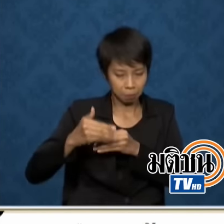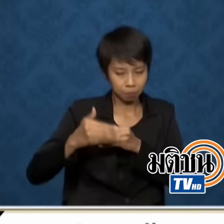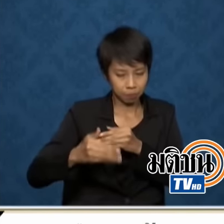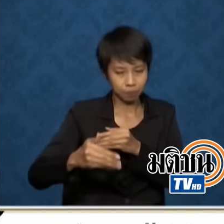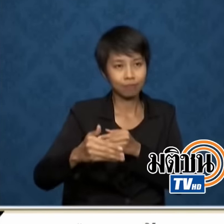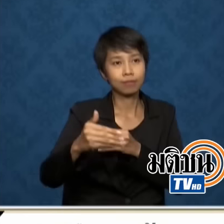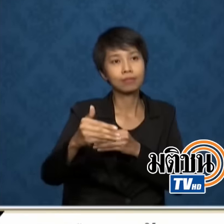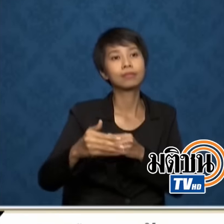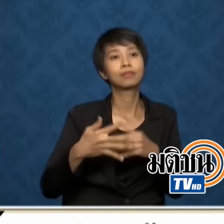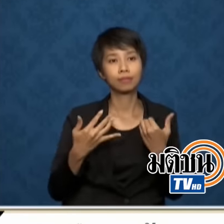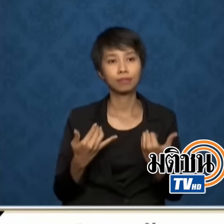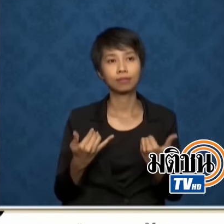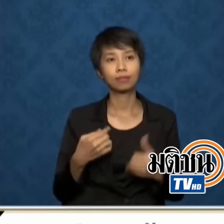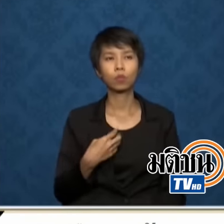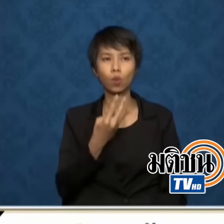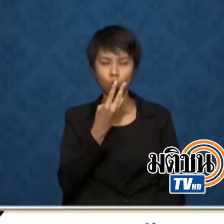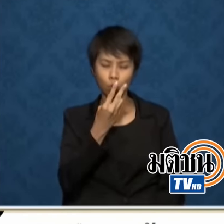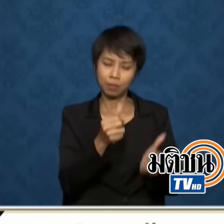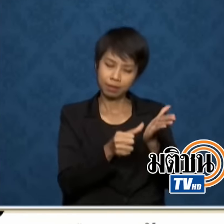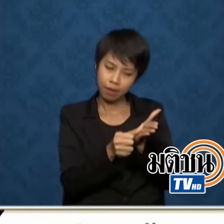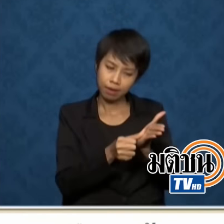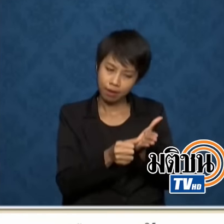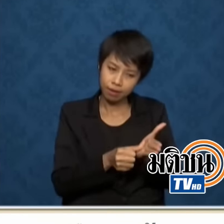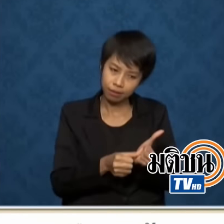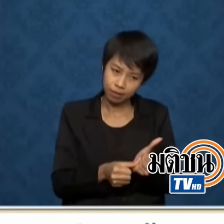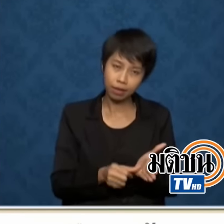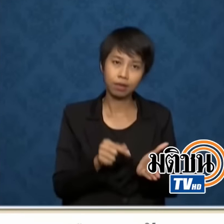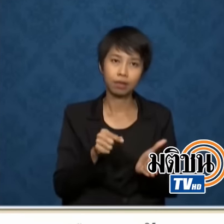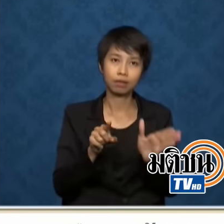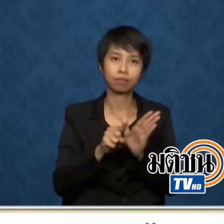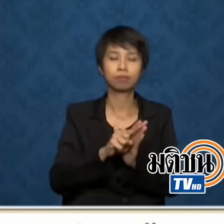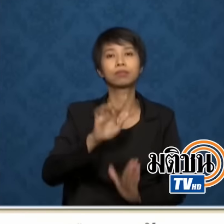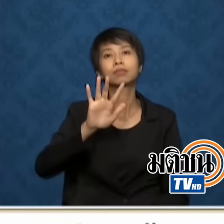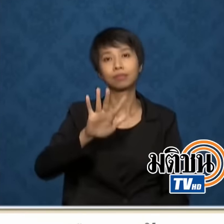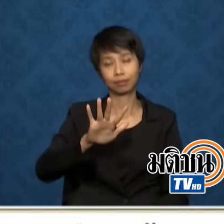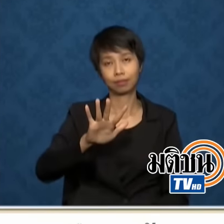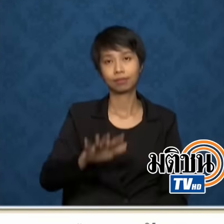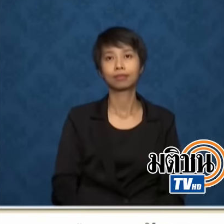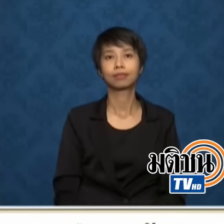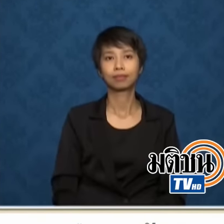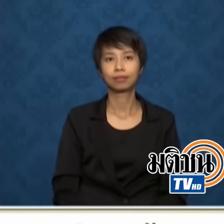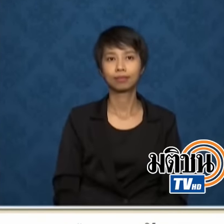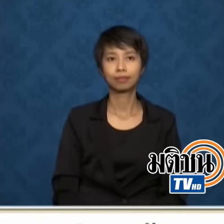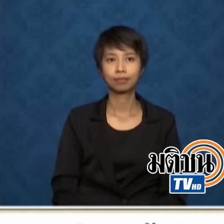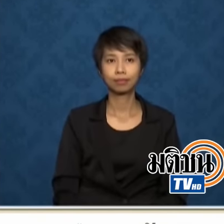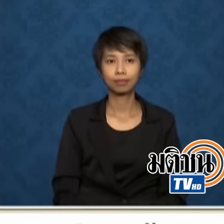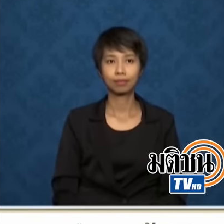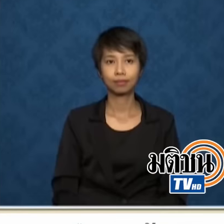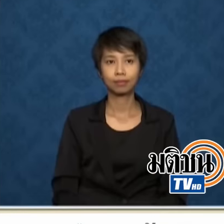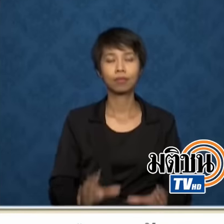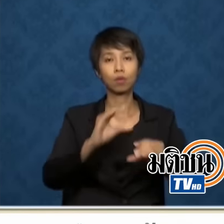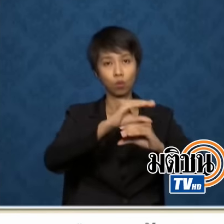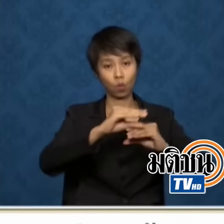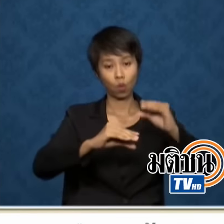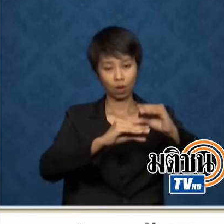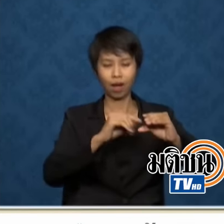งนี้เป็นการเปลี่ยนแปลงแก้ไขในรายละเอียดครั้งที่5แล้วค่ะท่านประธานโครงการ